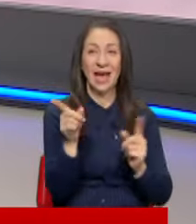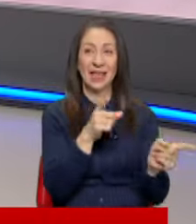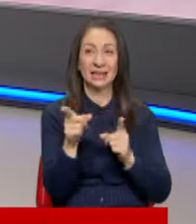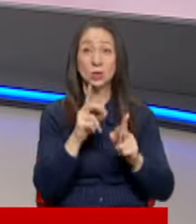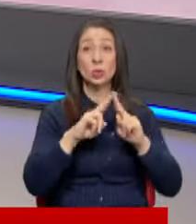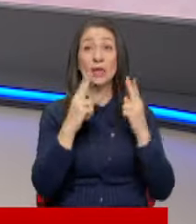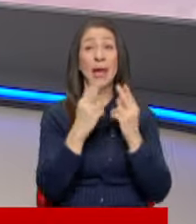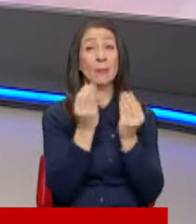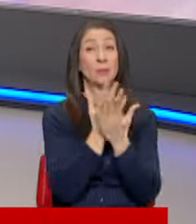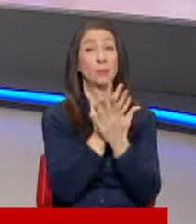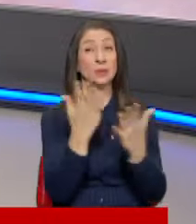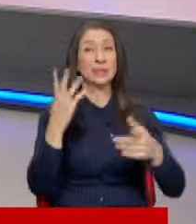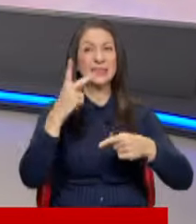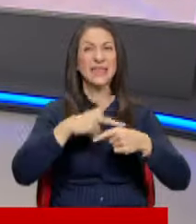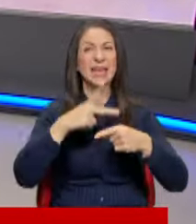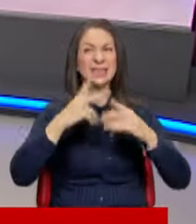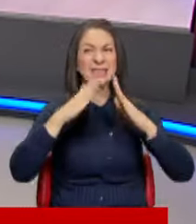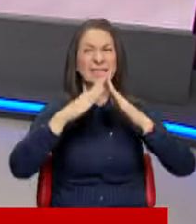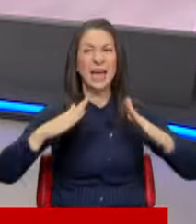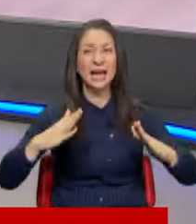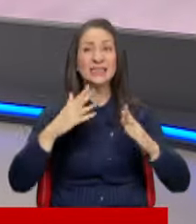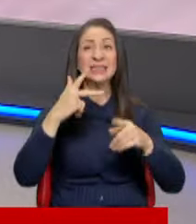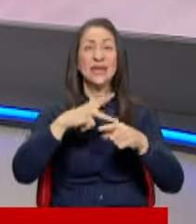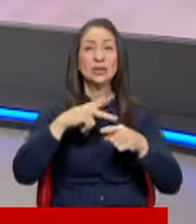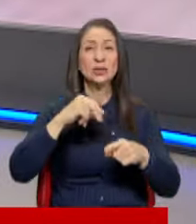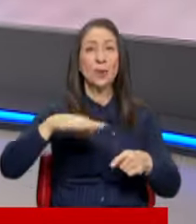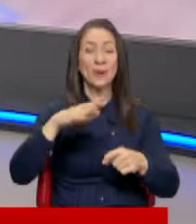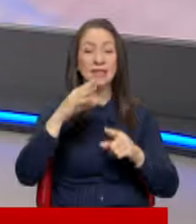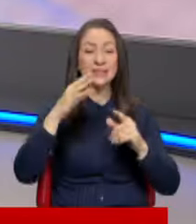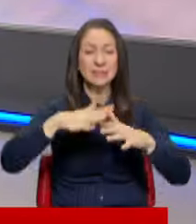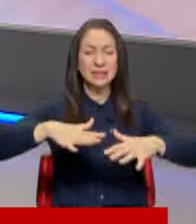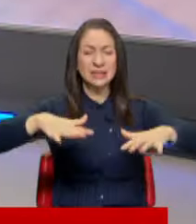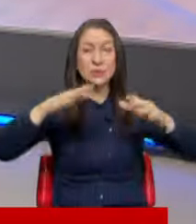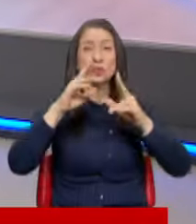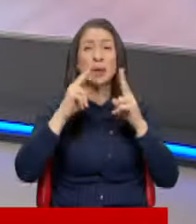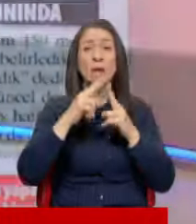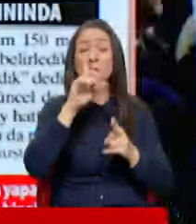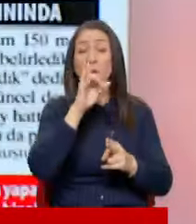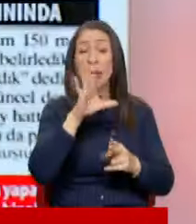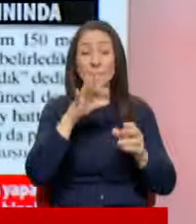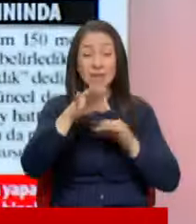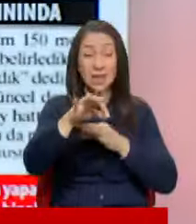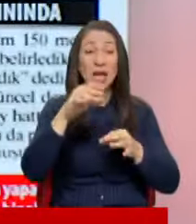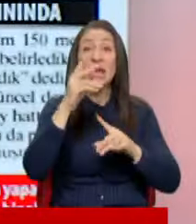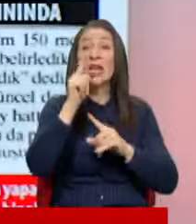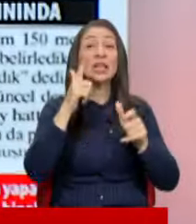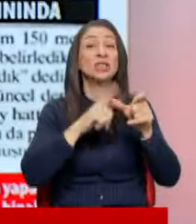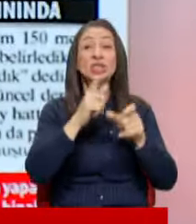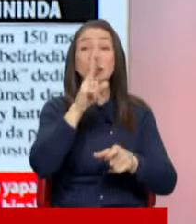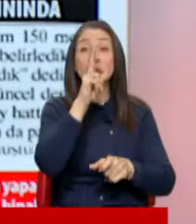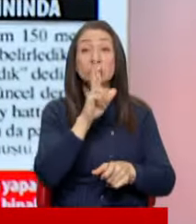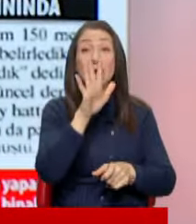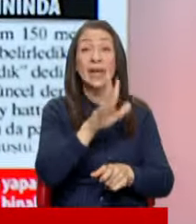dünyanın en büyük zehir Dağı zehirli topraktan oluşan liç yığını dünyada en fazla 150 metre iken iliç'te